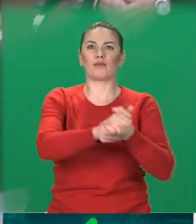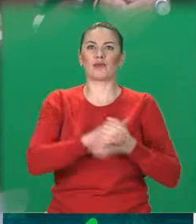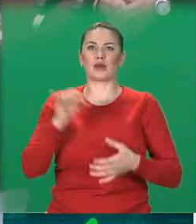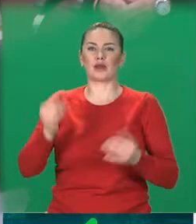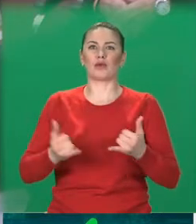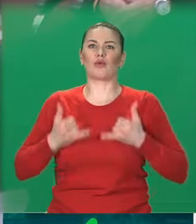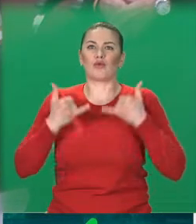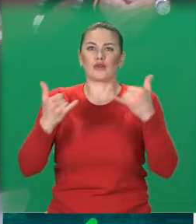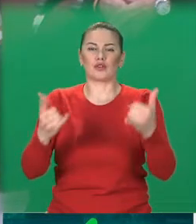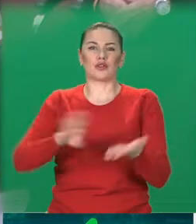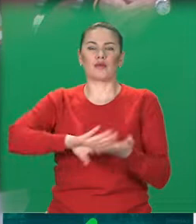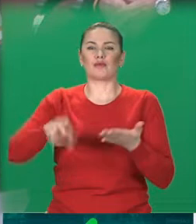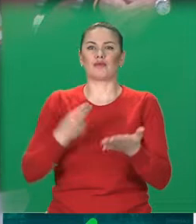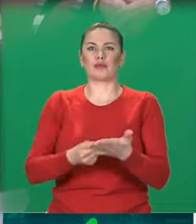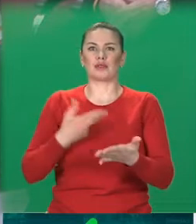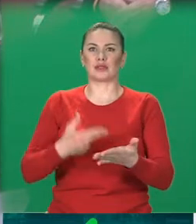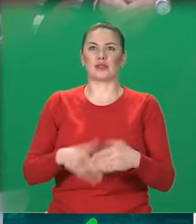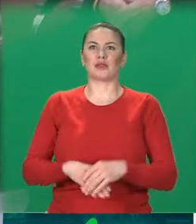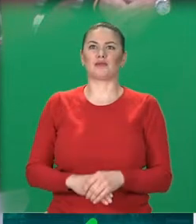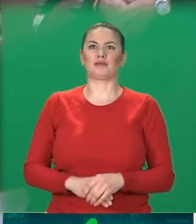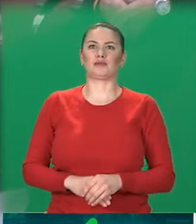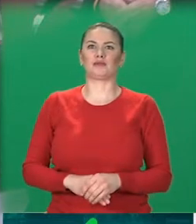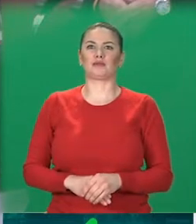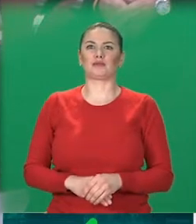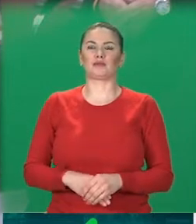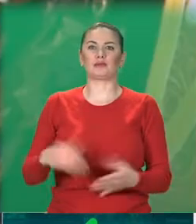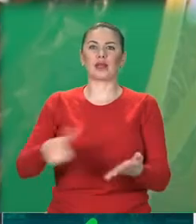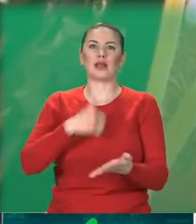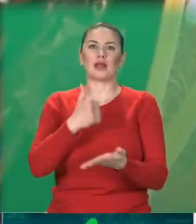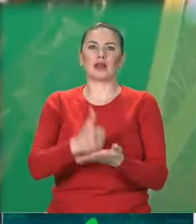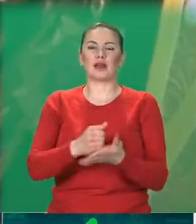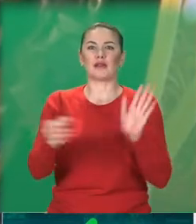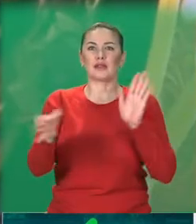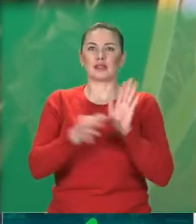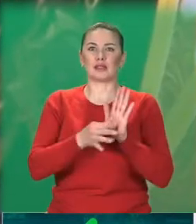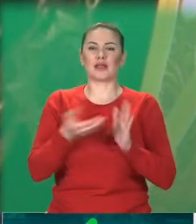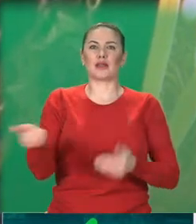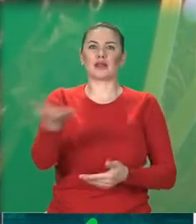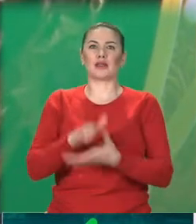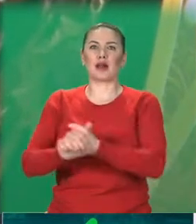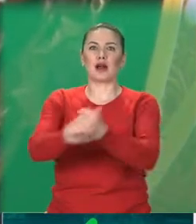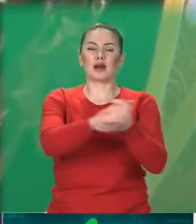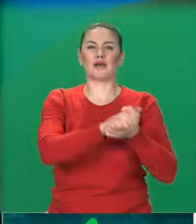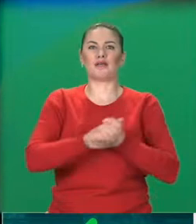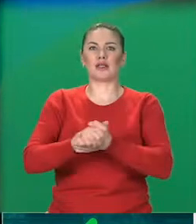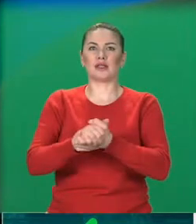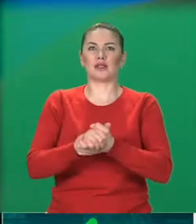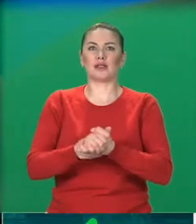бесценны. Главная цель масштабного мероприятия – укрепить дружбу народов стран СНГ, а также почтить память тех, кто сражался за мир.